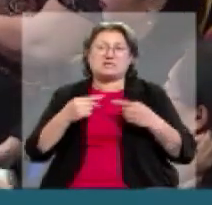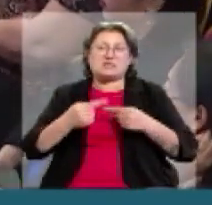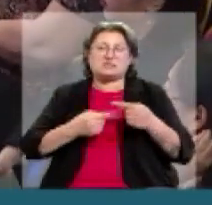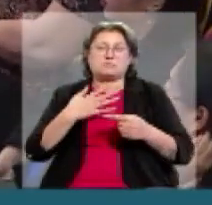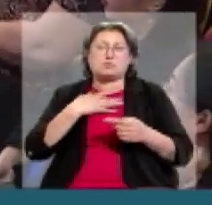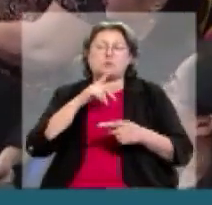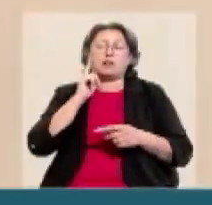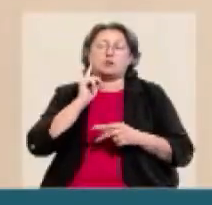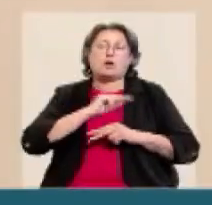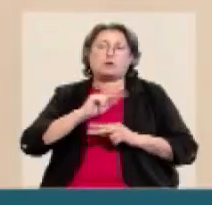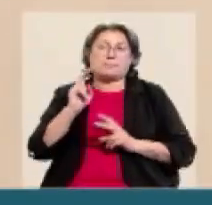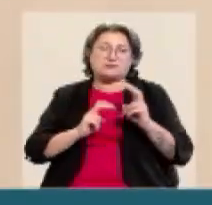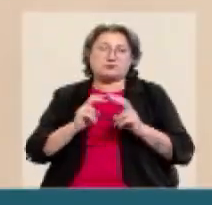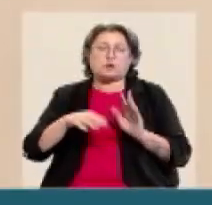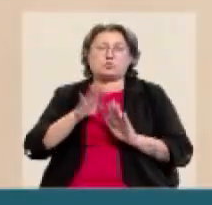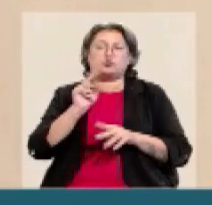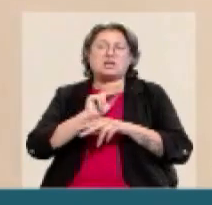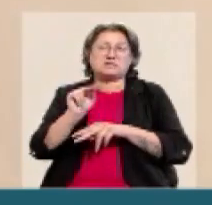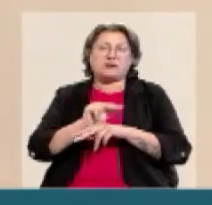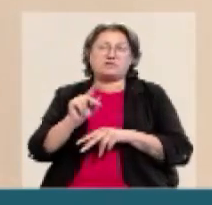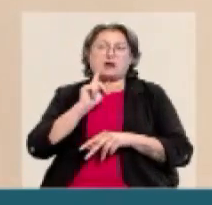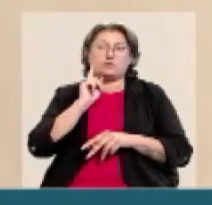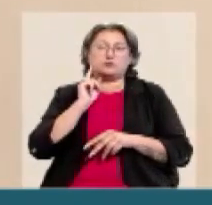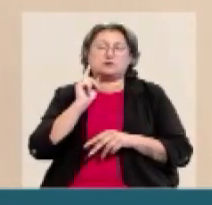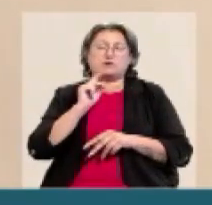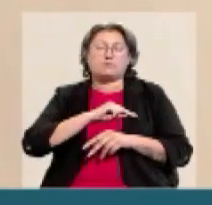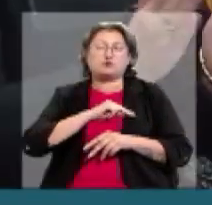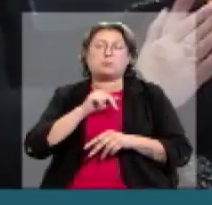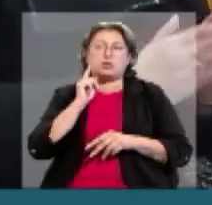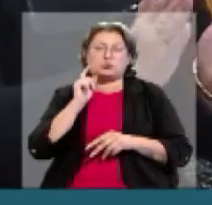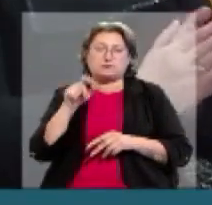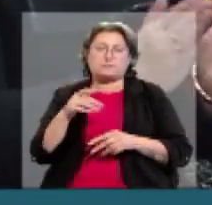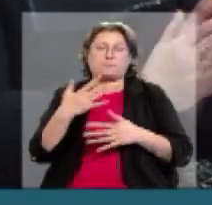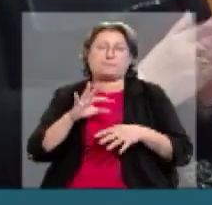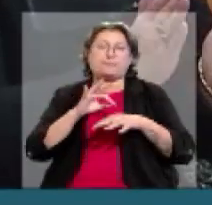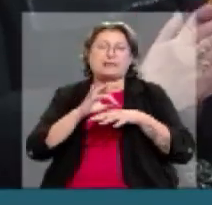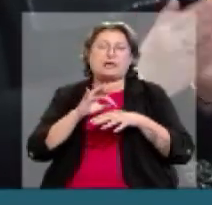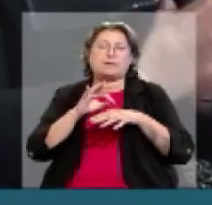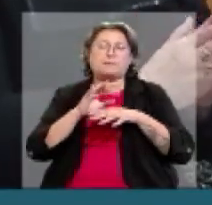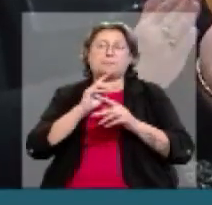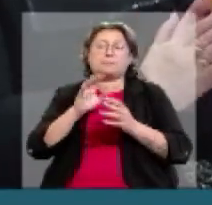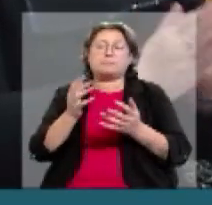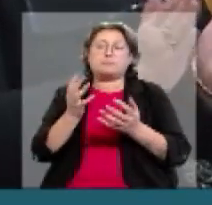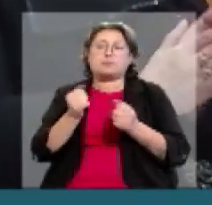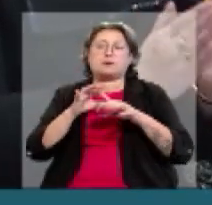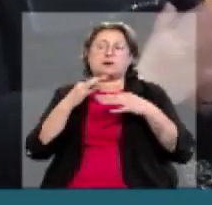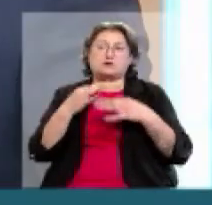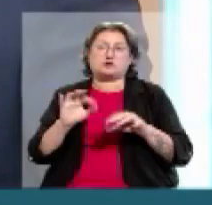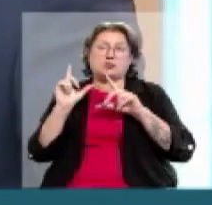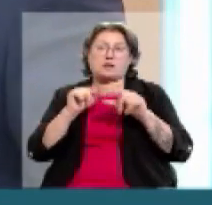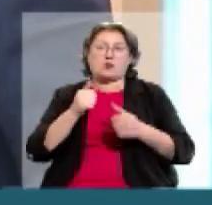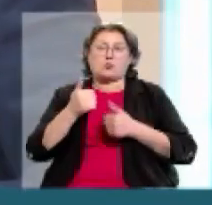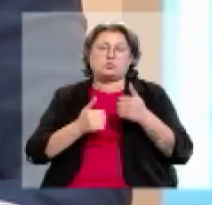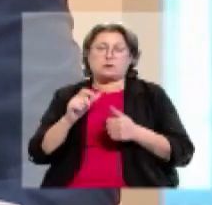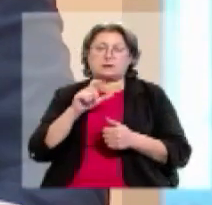қызметкері, жұмысшы жастардың үздік тәлімгері, 9 үміткер сүрінбей өтті. Озып шыққандар республикалық кезеңге жолдама алды.